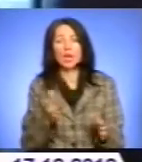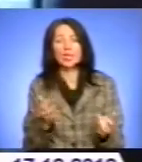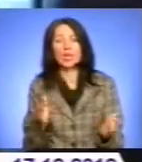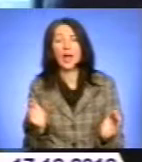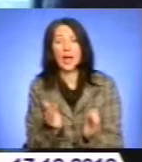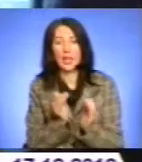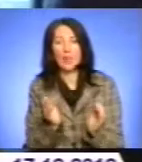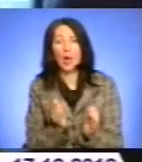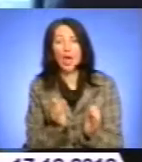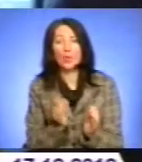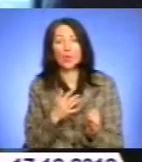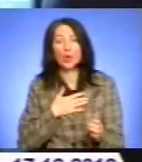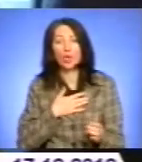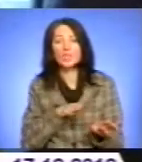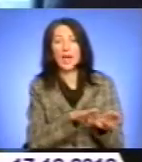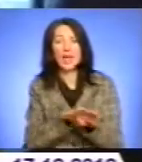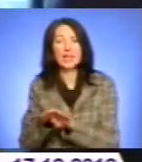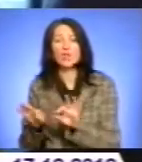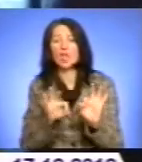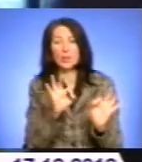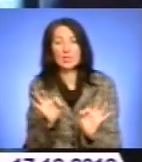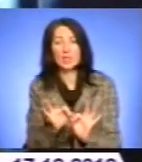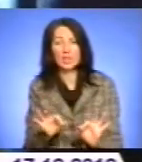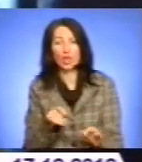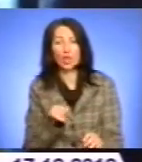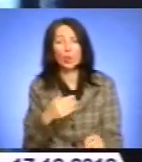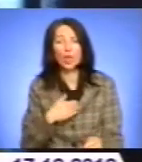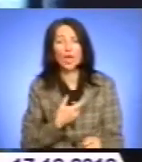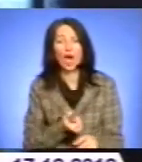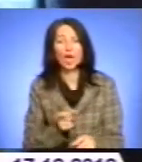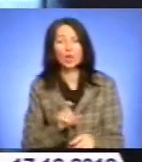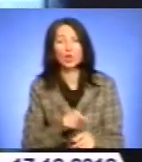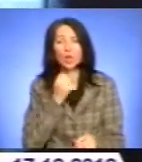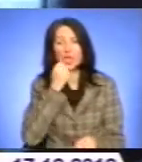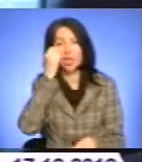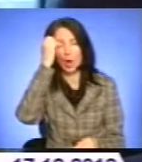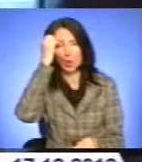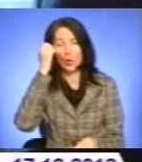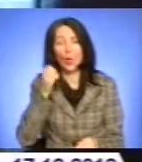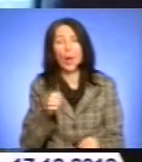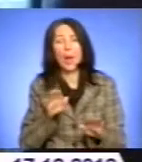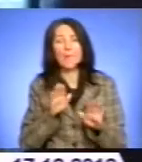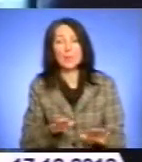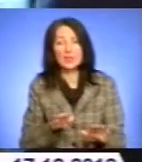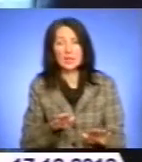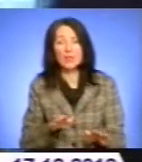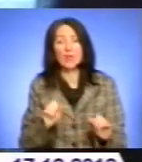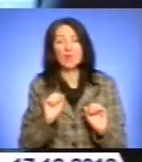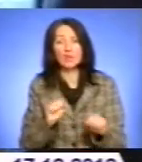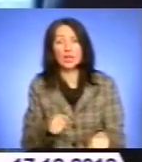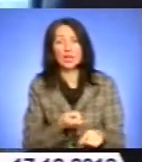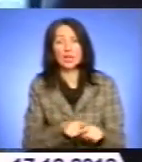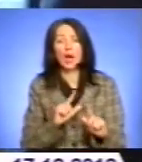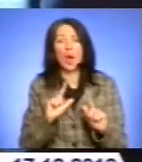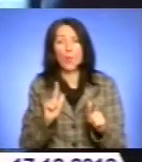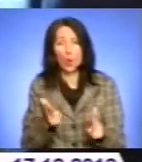про наш рівень мистецький. Тому я дуже дякую місцевій владі, яка